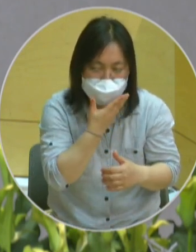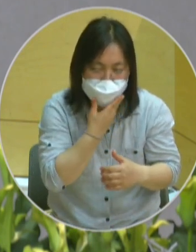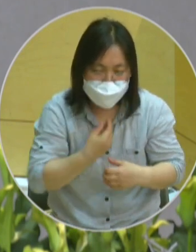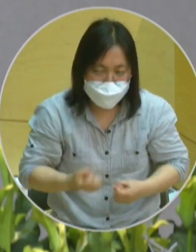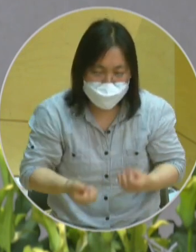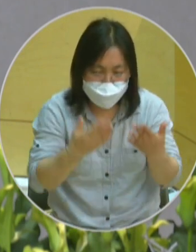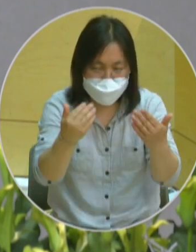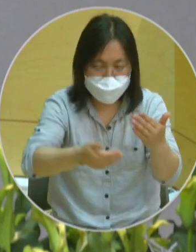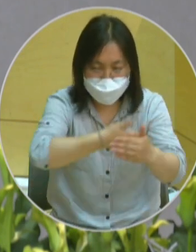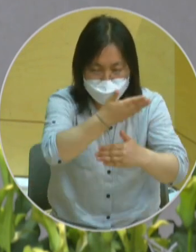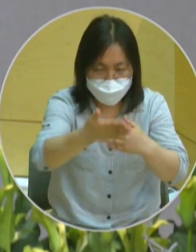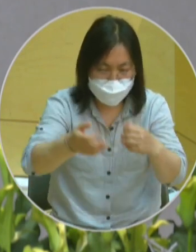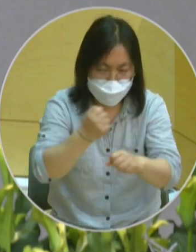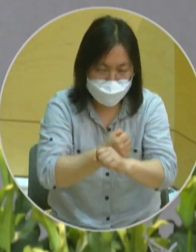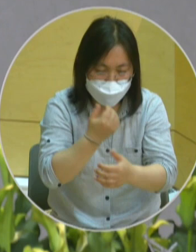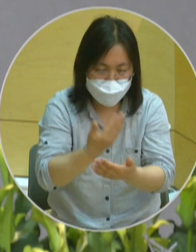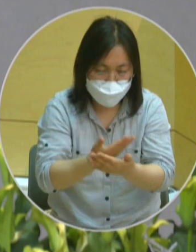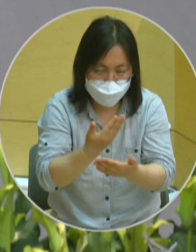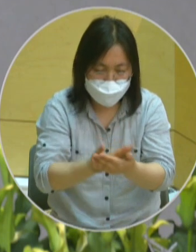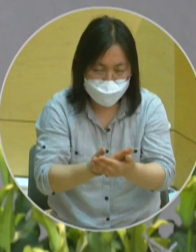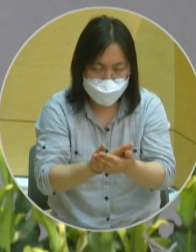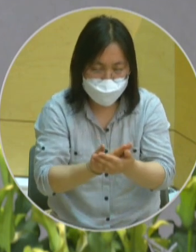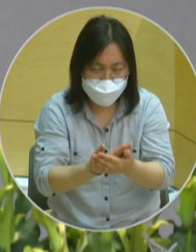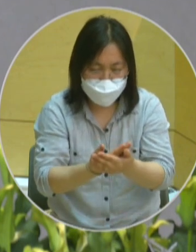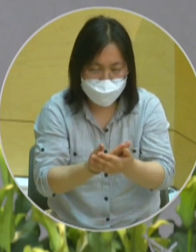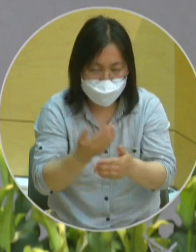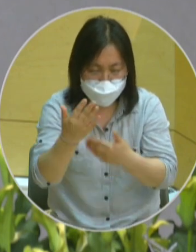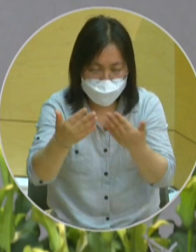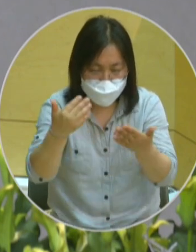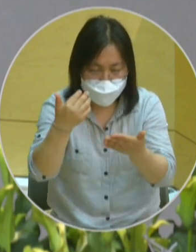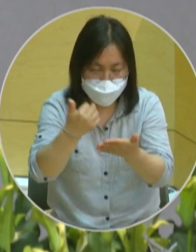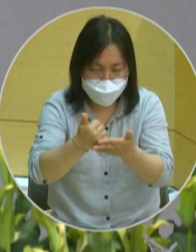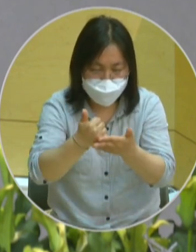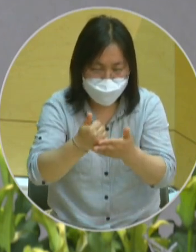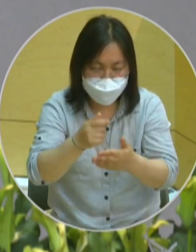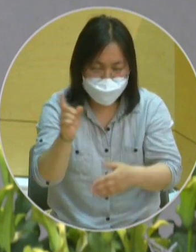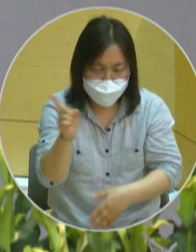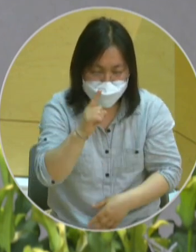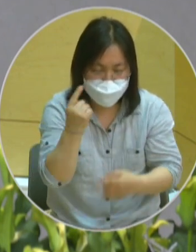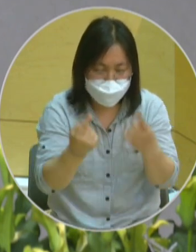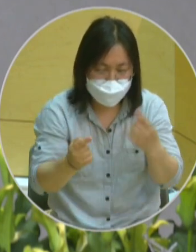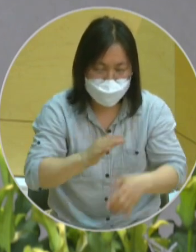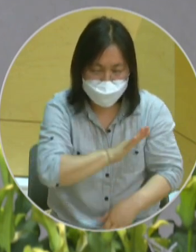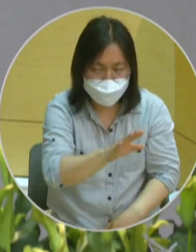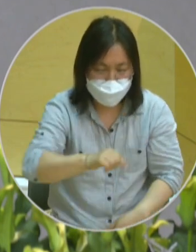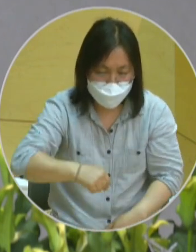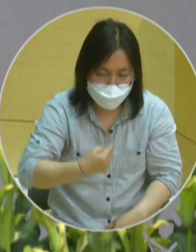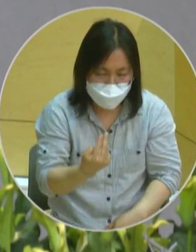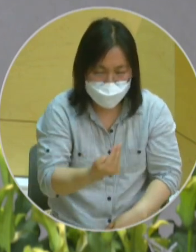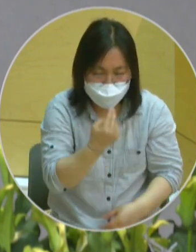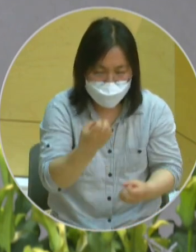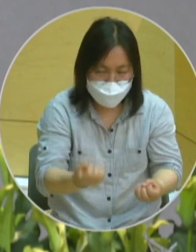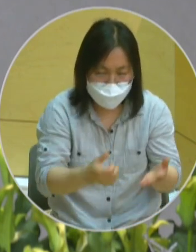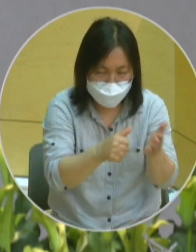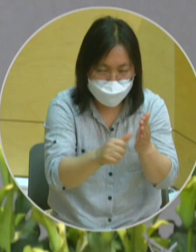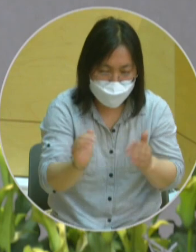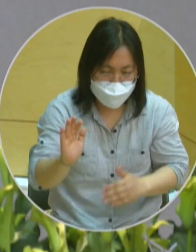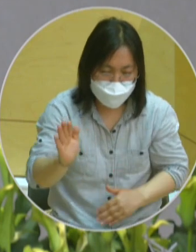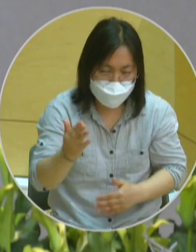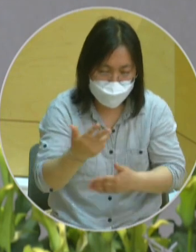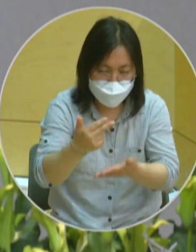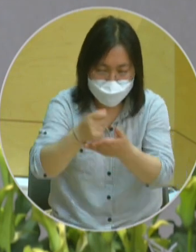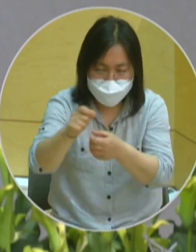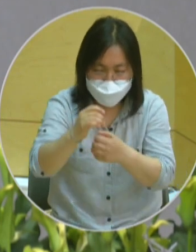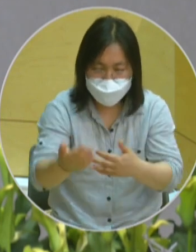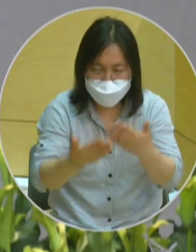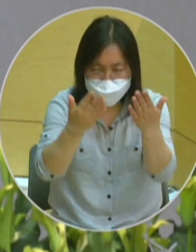수 있도록 함께하여 주시옵소서. 하나님, 무엇보다도 우리 자신이 산재물 되어 주 앞에 드려지는